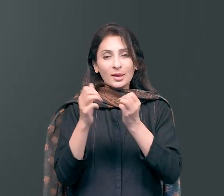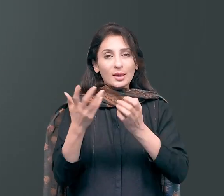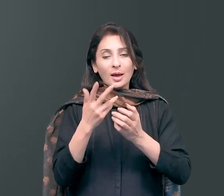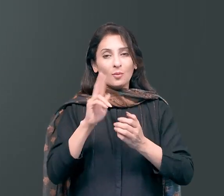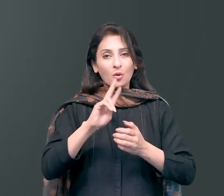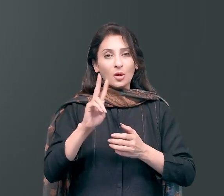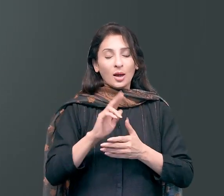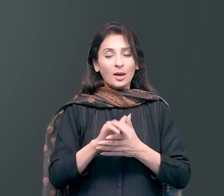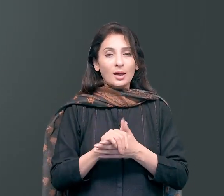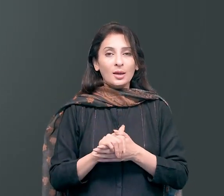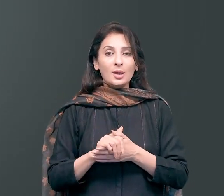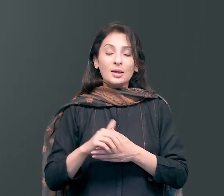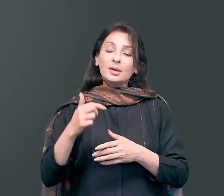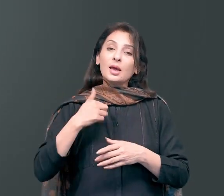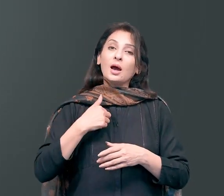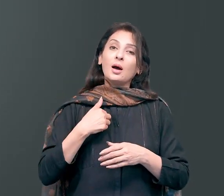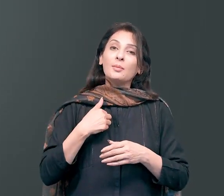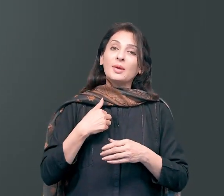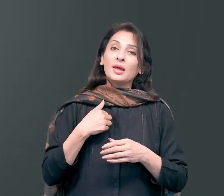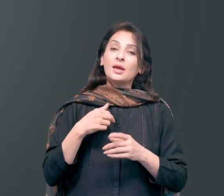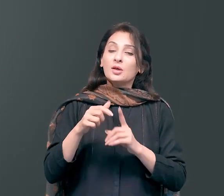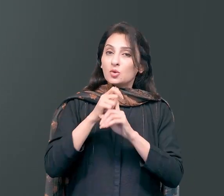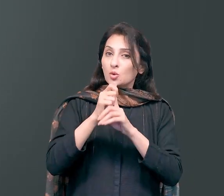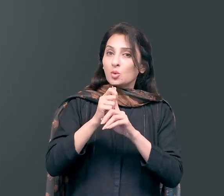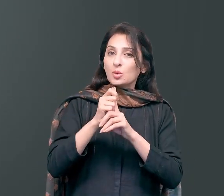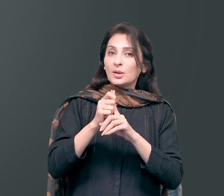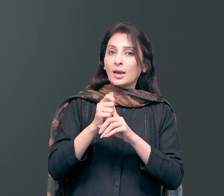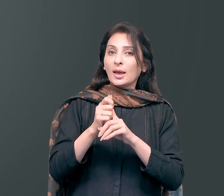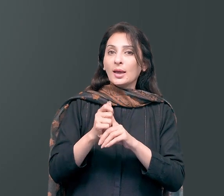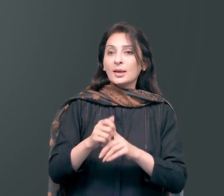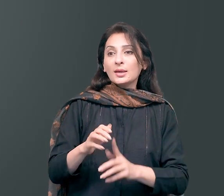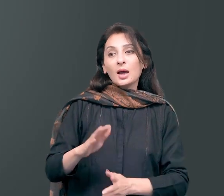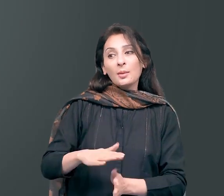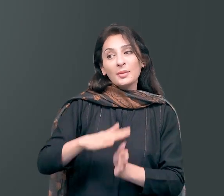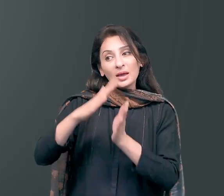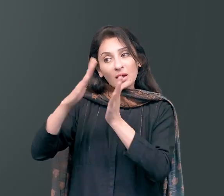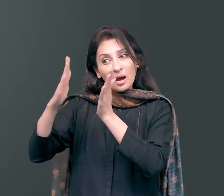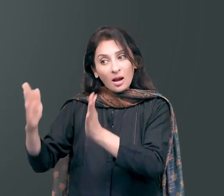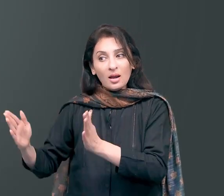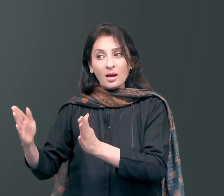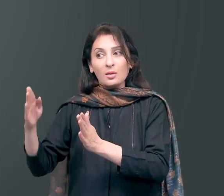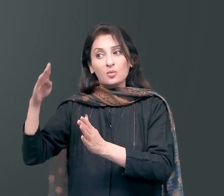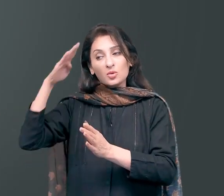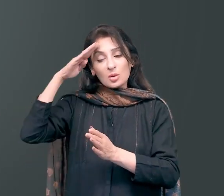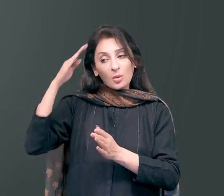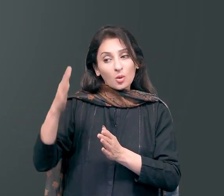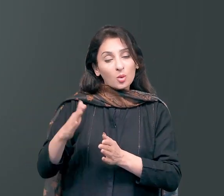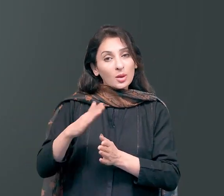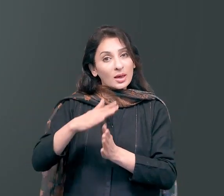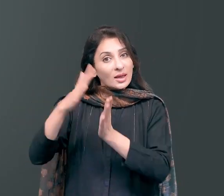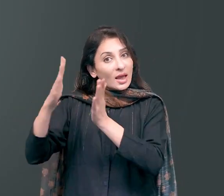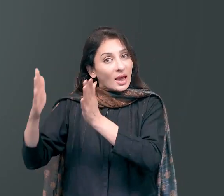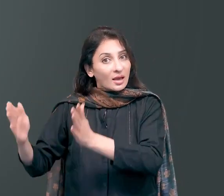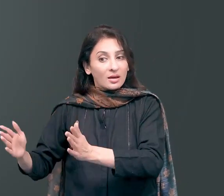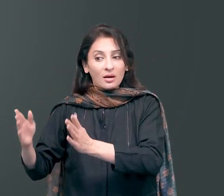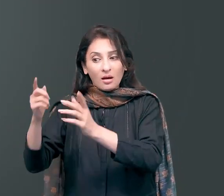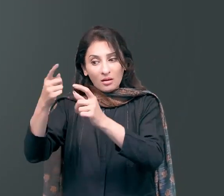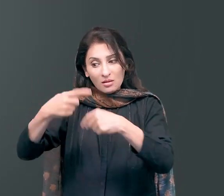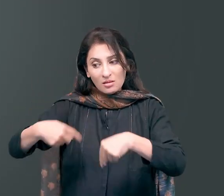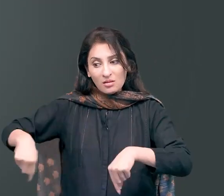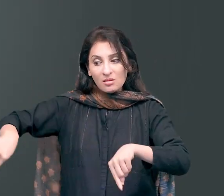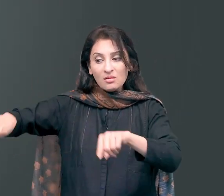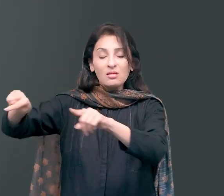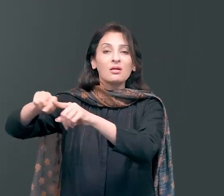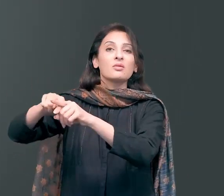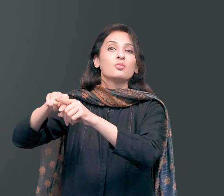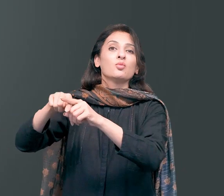علیحدہ ملک کا مطالبہ کرنا چاہیے۔ اچھا، یہ جو مطالبہ ہے اس کی ٹائمنگ بڑی امپورٹنٹ تھی، اور ٹائمنگ